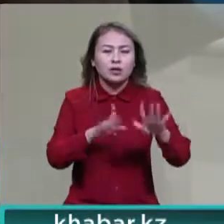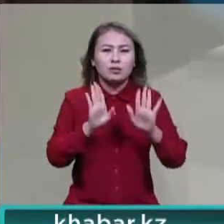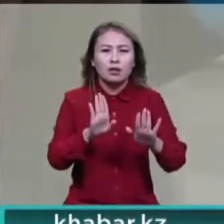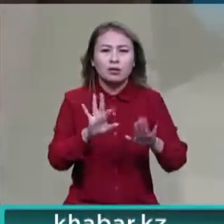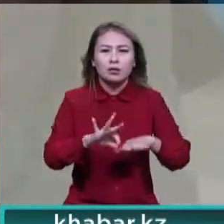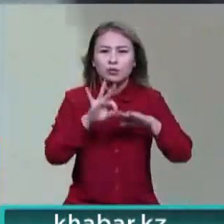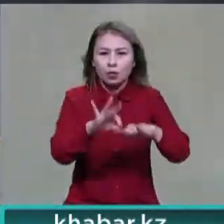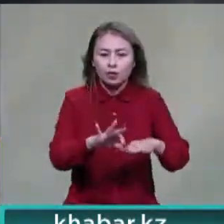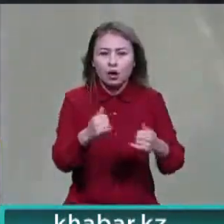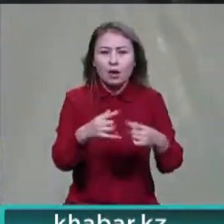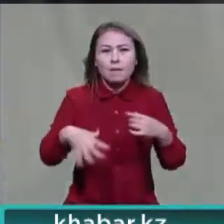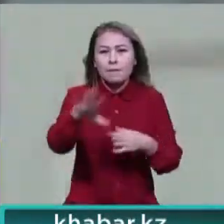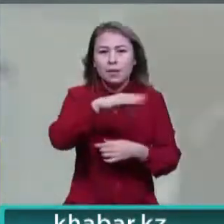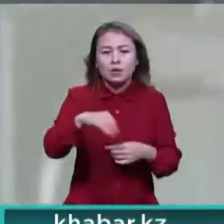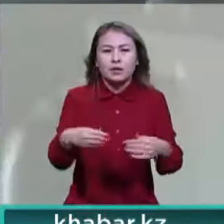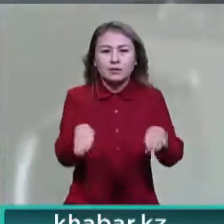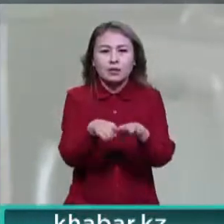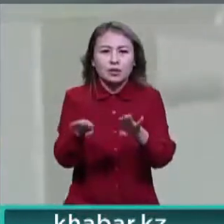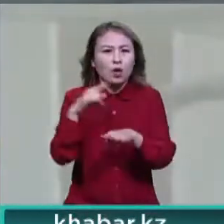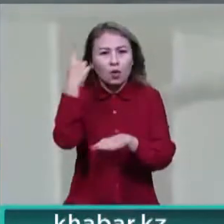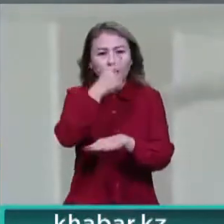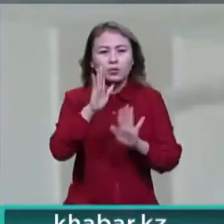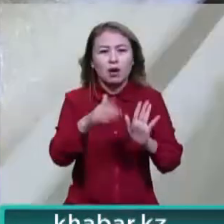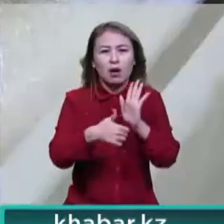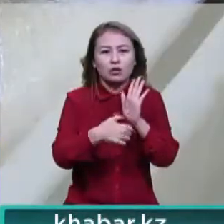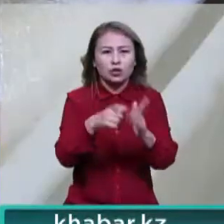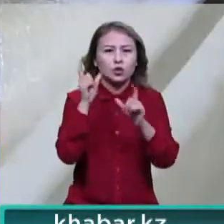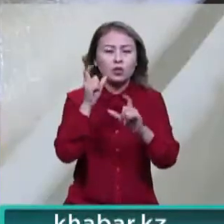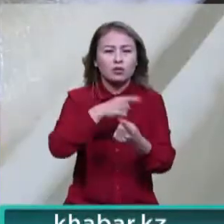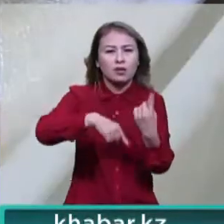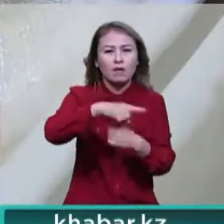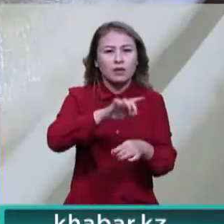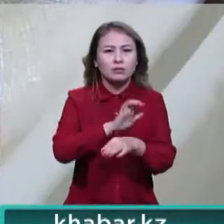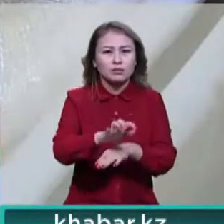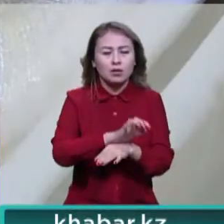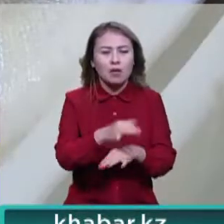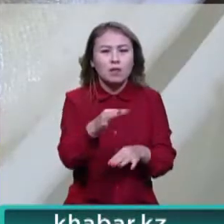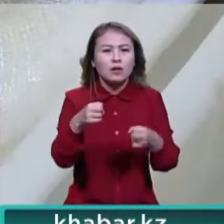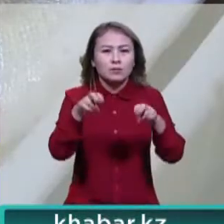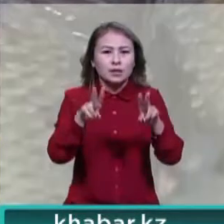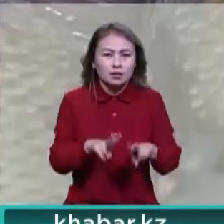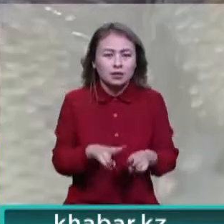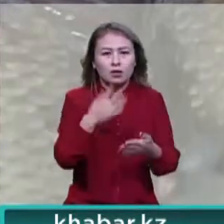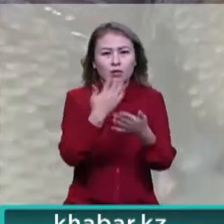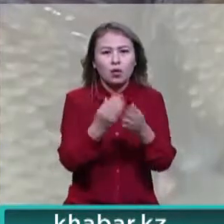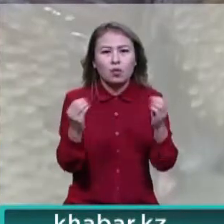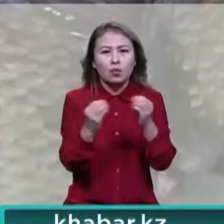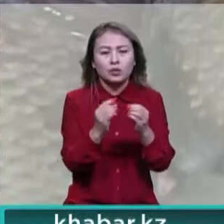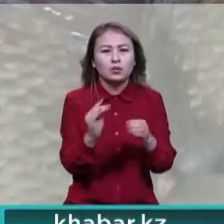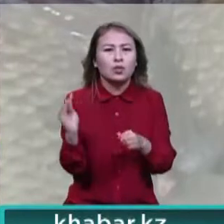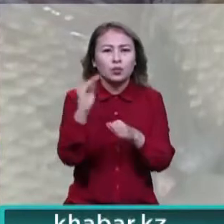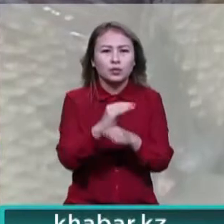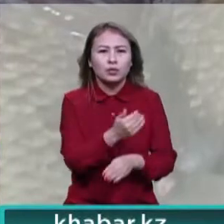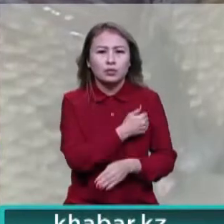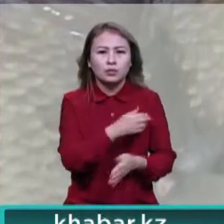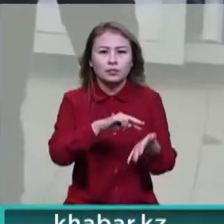Ал ондағы шаруашылықтардың бәрі жабылып, жылында небәрі 600 тонна ғана тауарлы балық шығарады. Мамандар бұл көрсеткішті 10 есеге дейін арттыруға